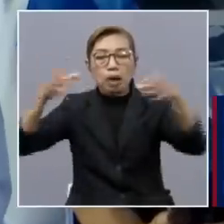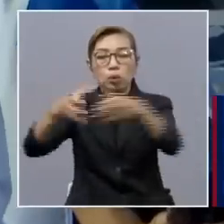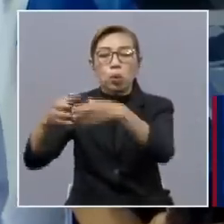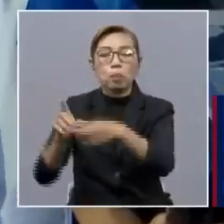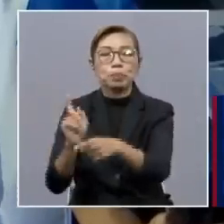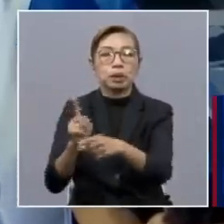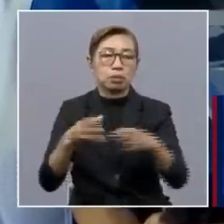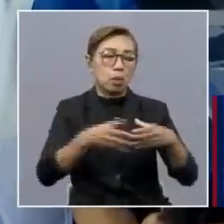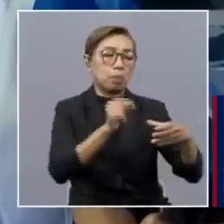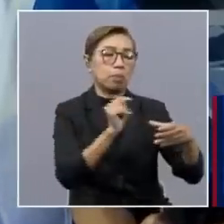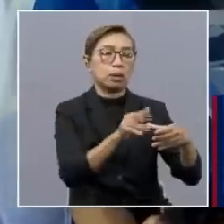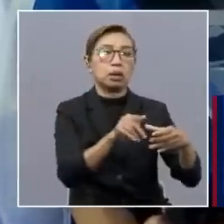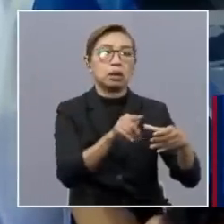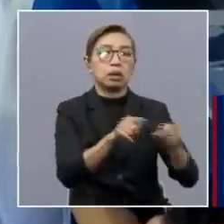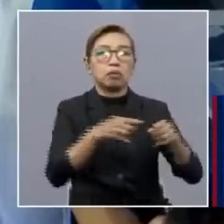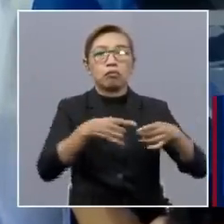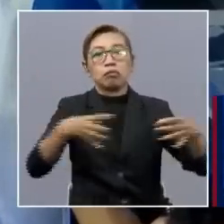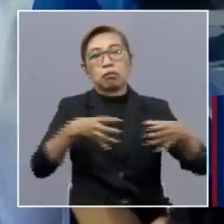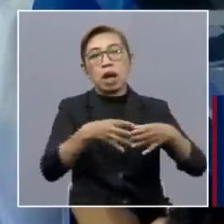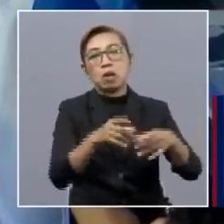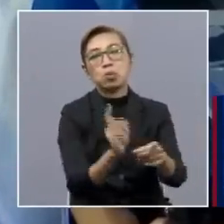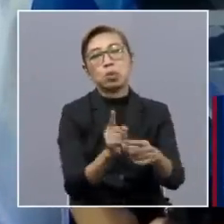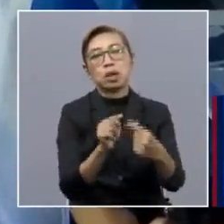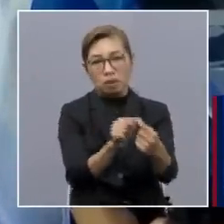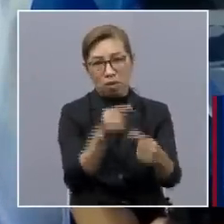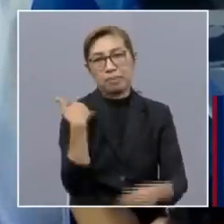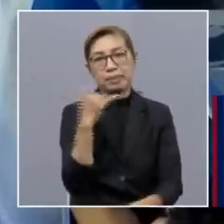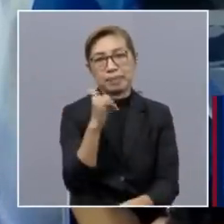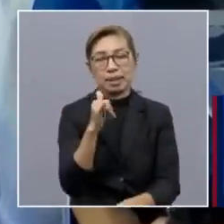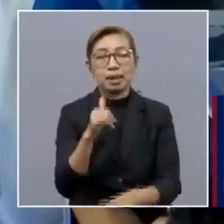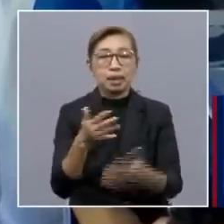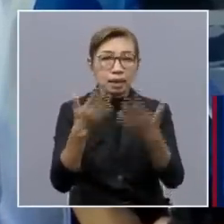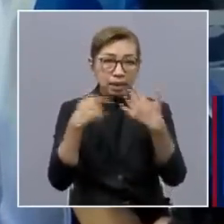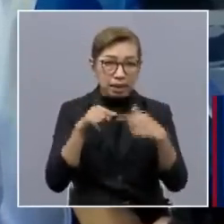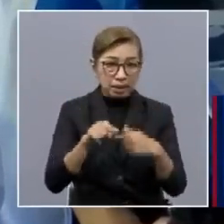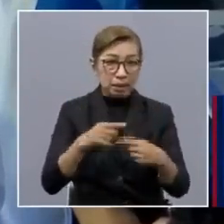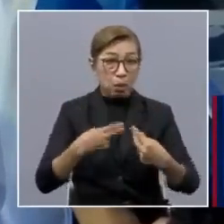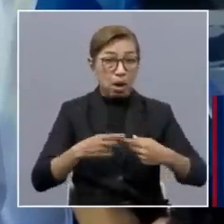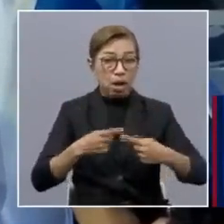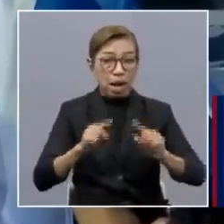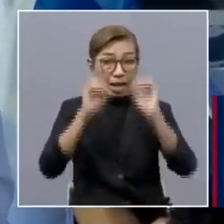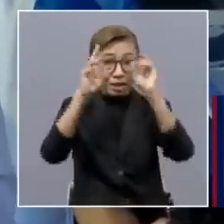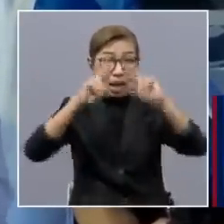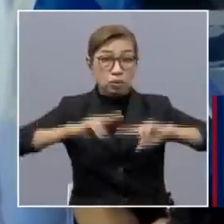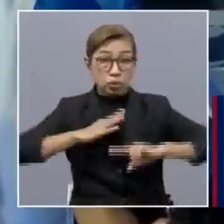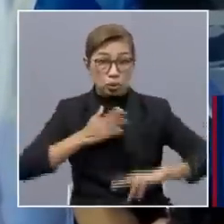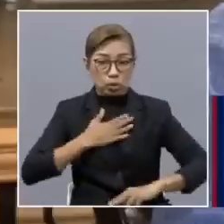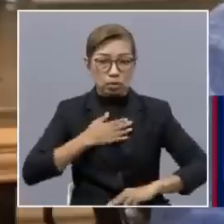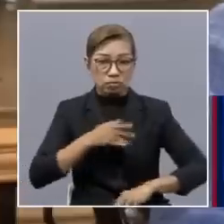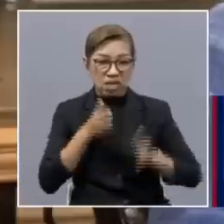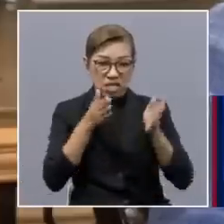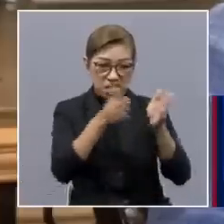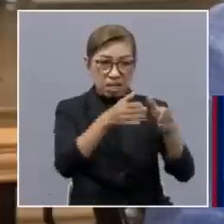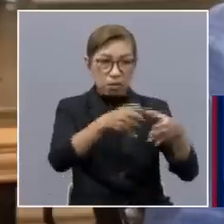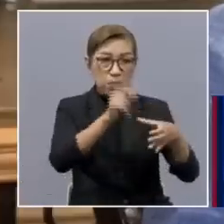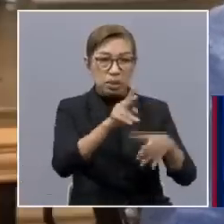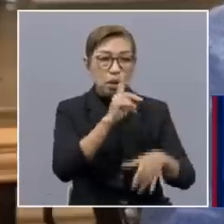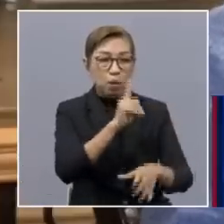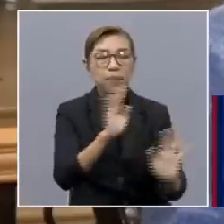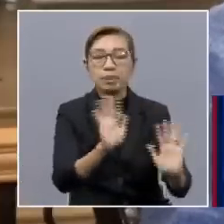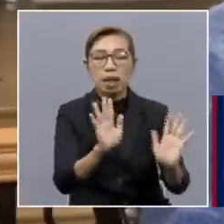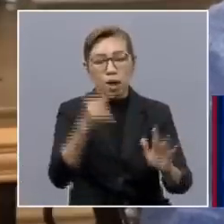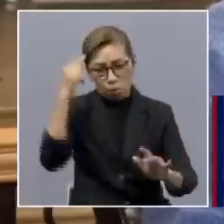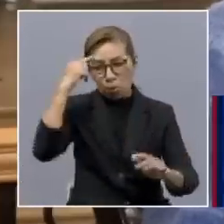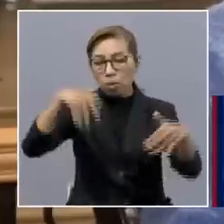รรคเพื่อไทยก็จะได้เป็นฝ่ายค้านต่อไปอาจารย์ธนพรยังบอกว่าส่วนตัวเนี่ยผมไม่ได้ไปโจมตีอะไรพรรคเพื่อไทยนะก็เข้าใจแฟน